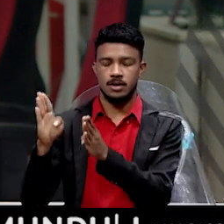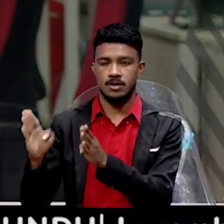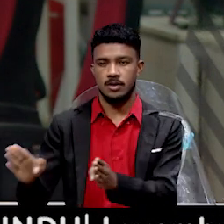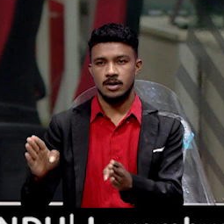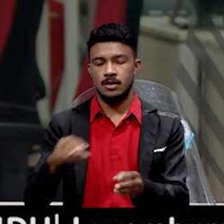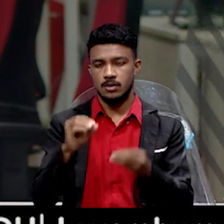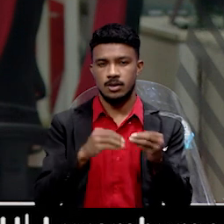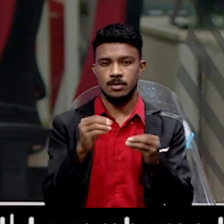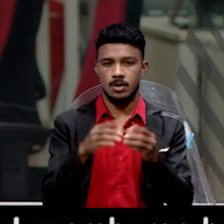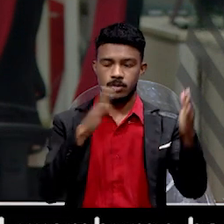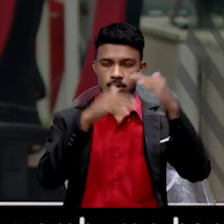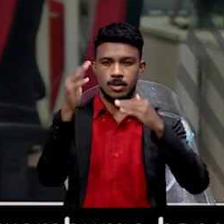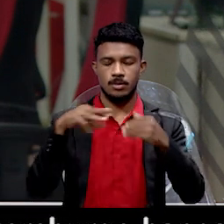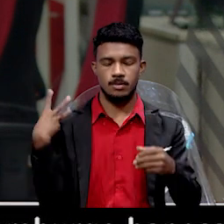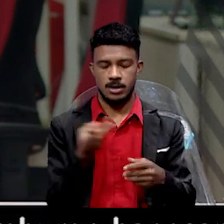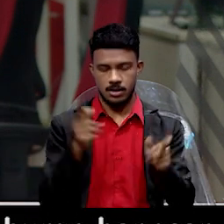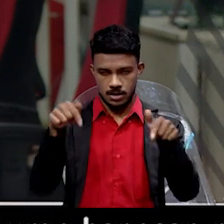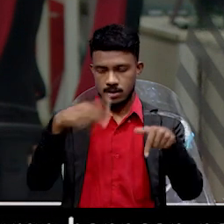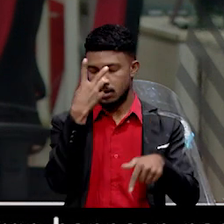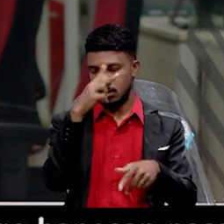ne, mai ta kompanya hamutuk.